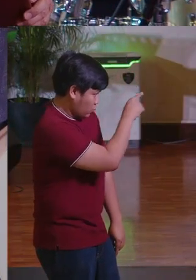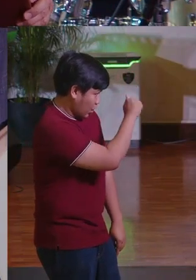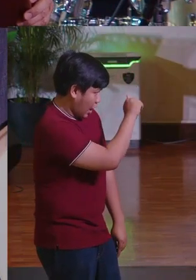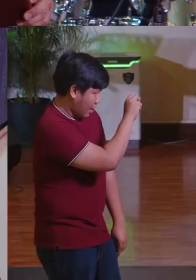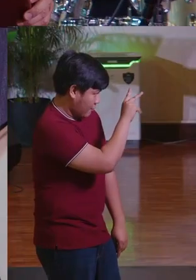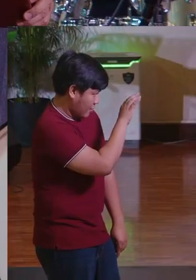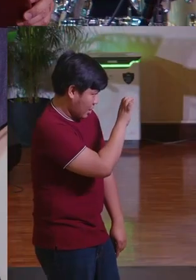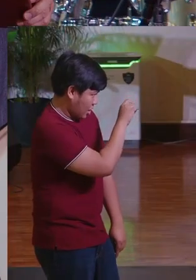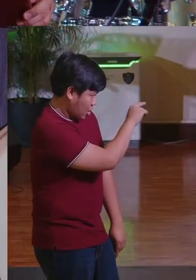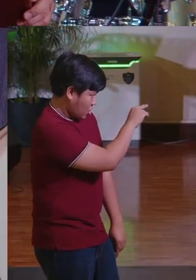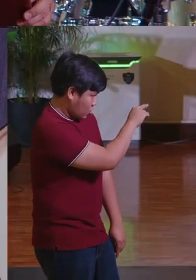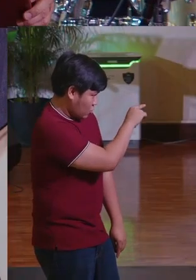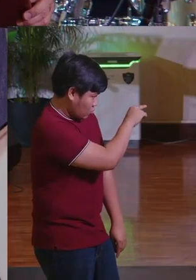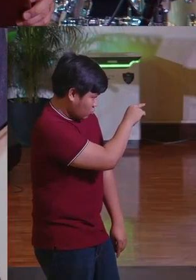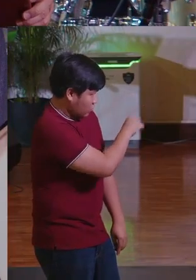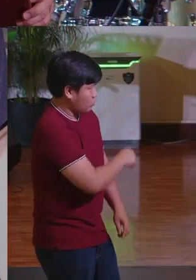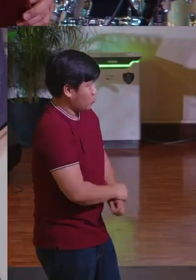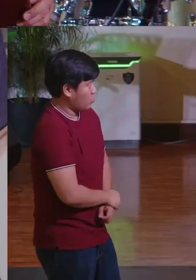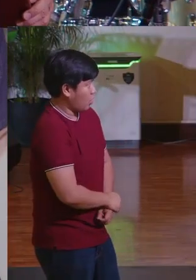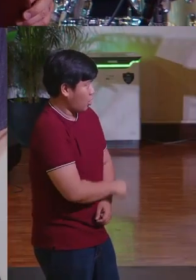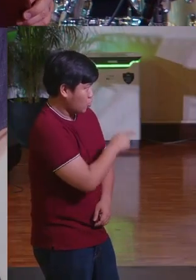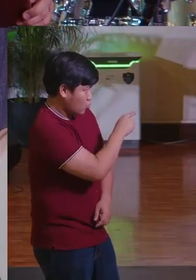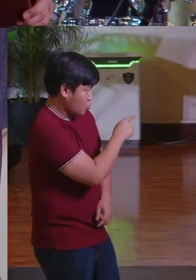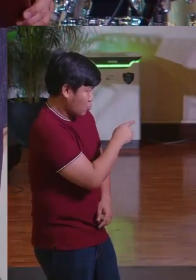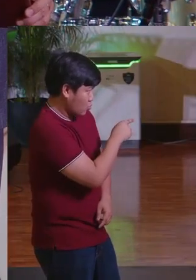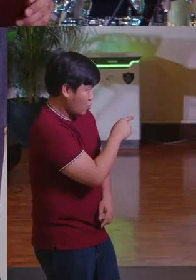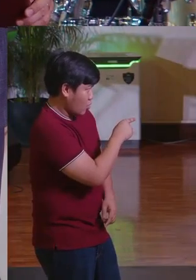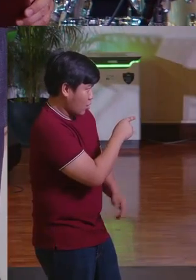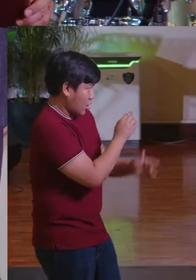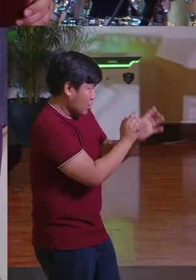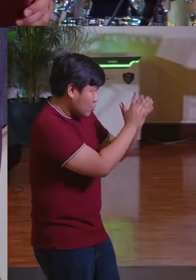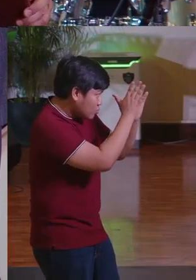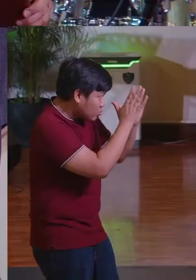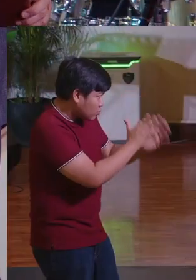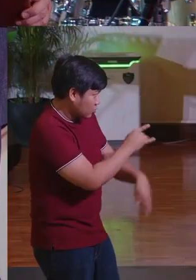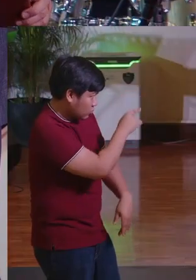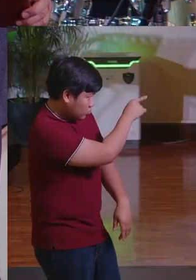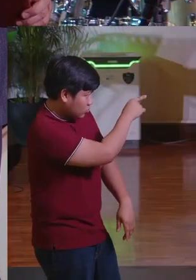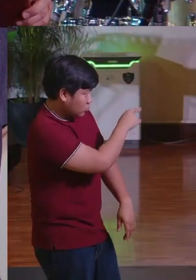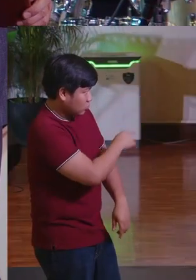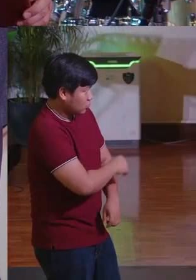ba, Ave? Di ba, sabi mo, Kristiyano ka?